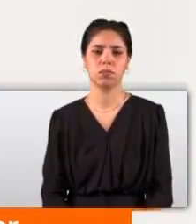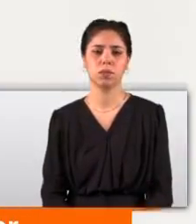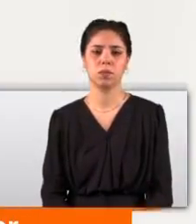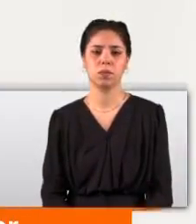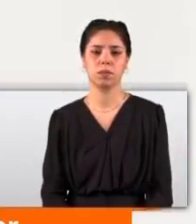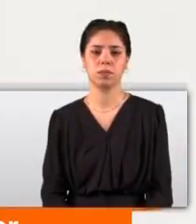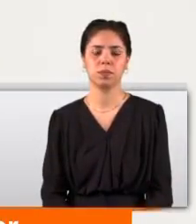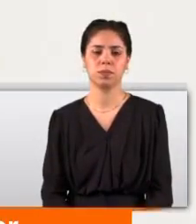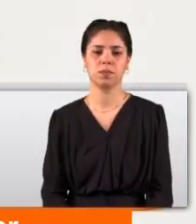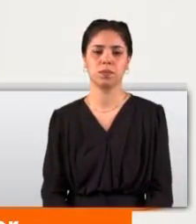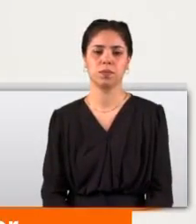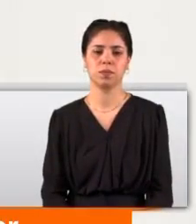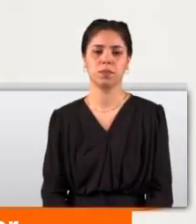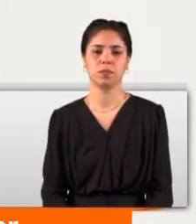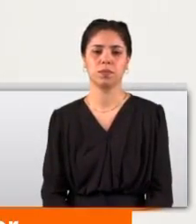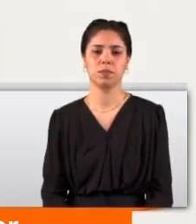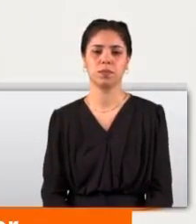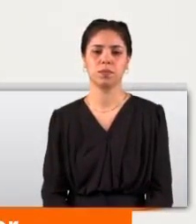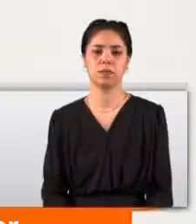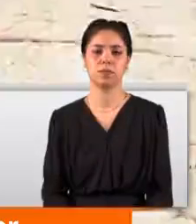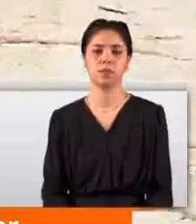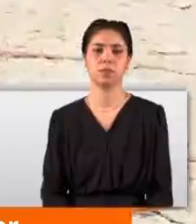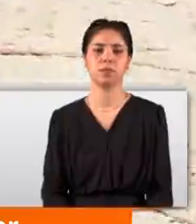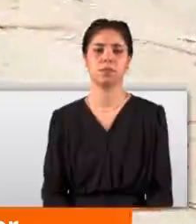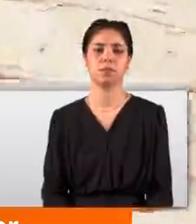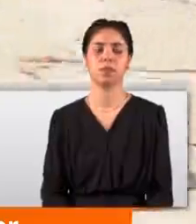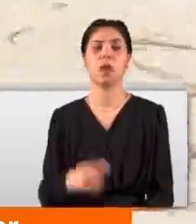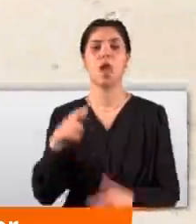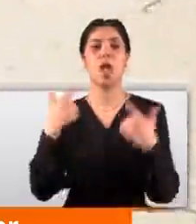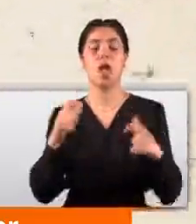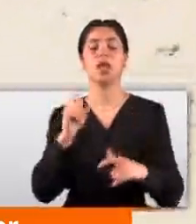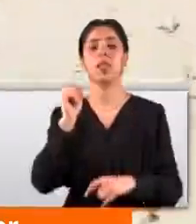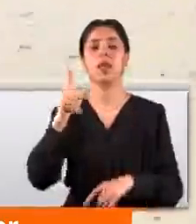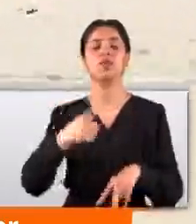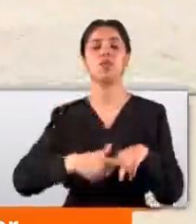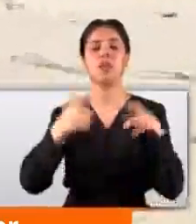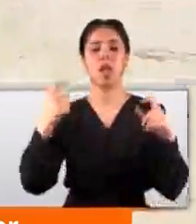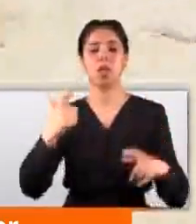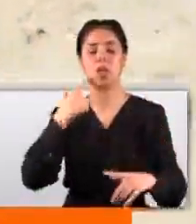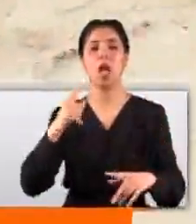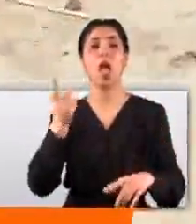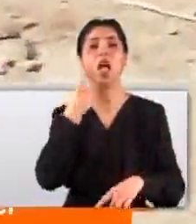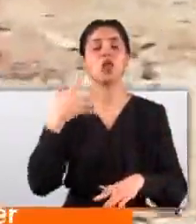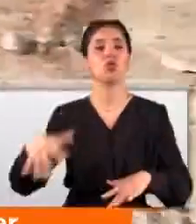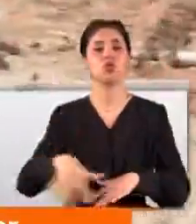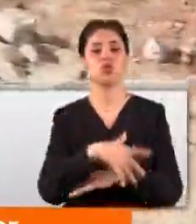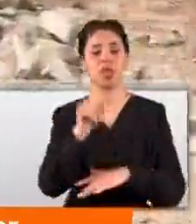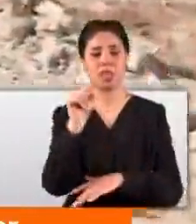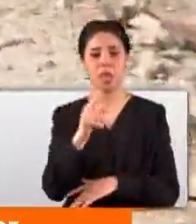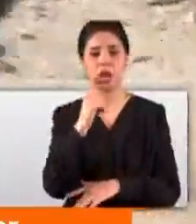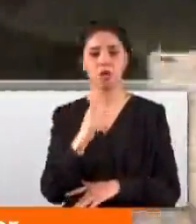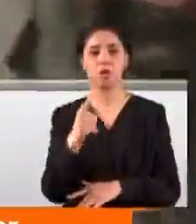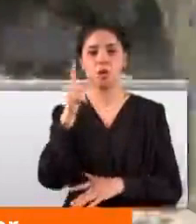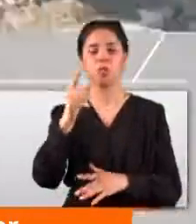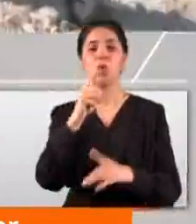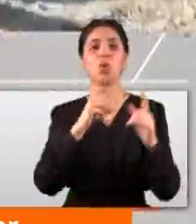Onlar için hiçbir şey yapamıyoruz. Elimiz kolumuz bağlı. Burası Hatay Antakya Atatürk Caddesi ve enkaza dönüşen noktalardan bir tanesi de işte